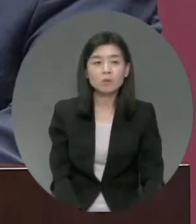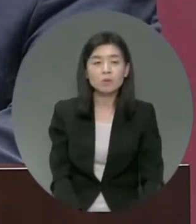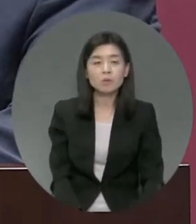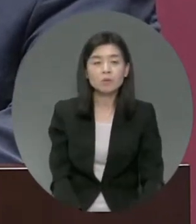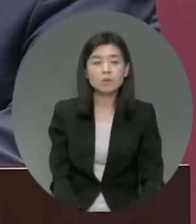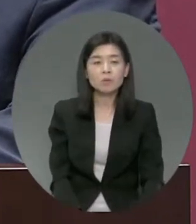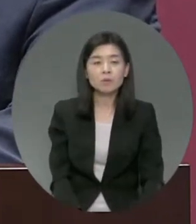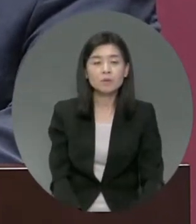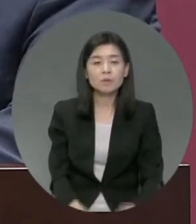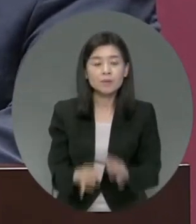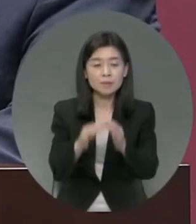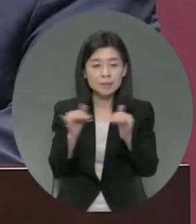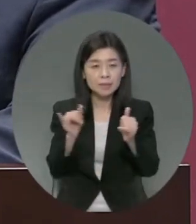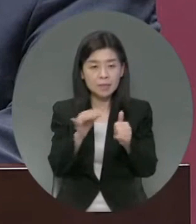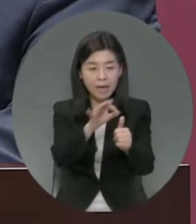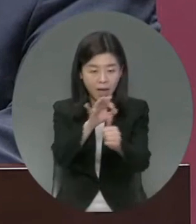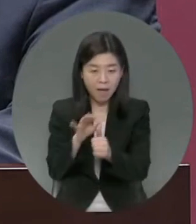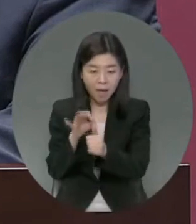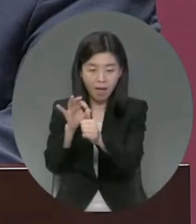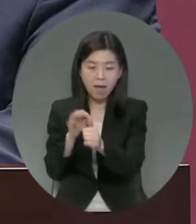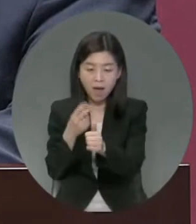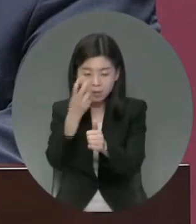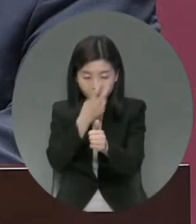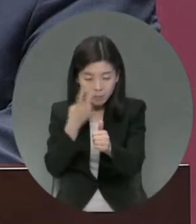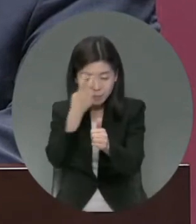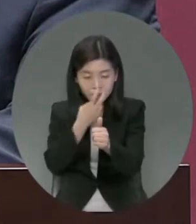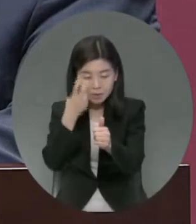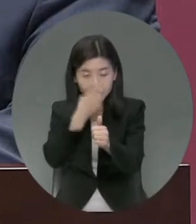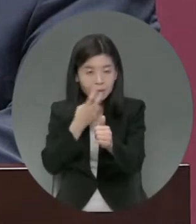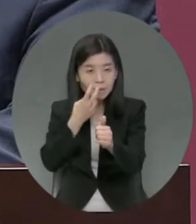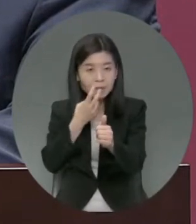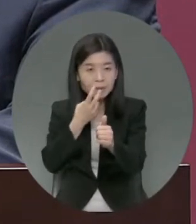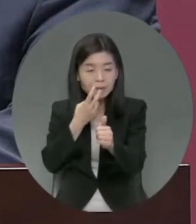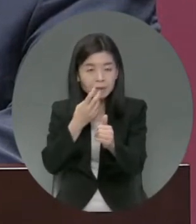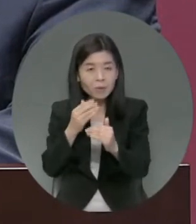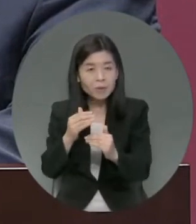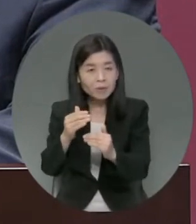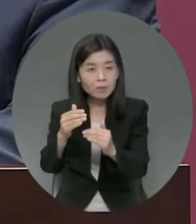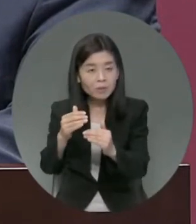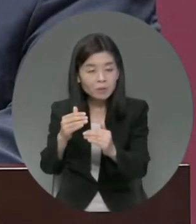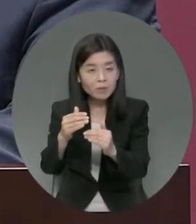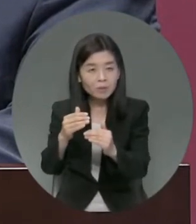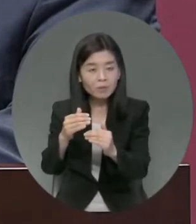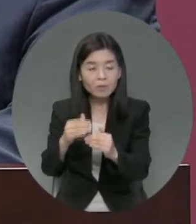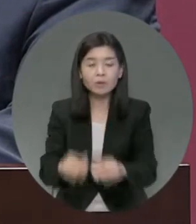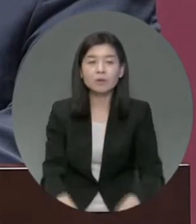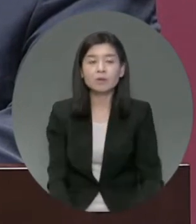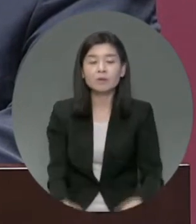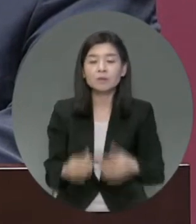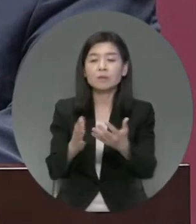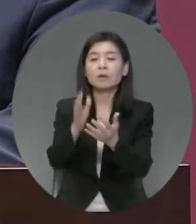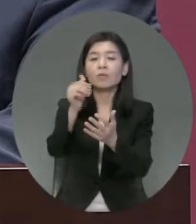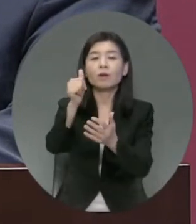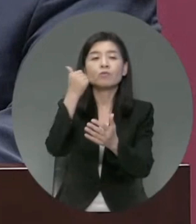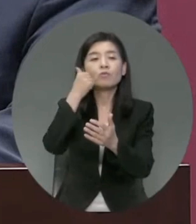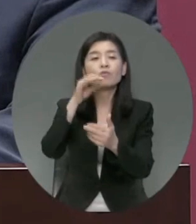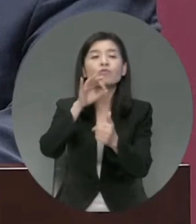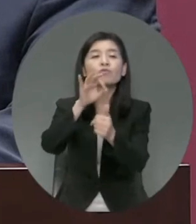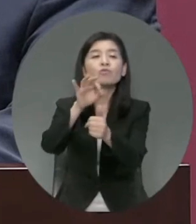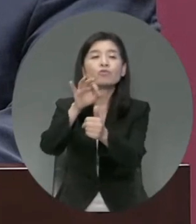전체적인 검증 과정, 그러니까 저희가 국무위원을 선정을 할 때에는 우선